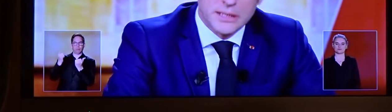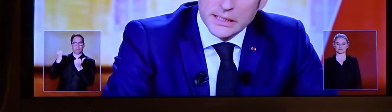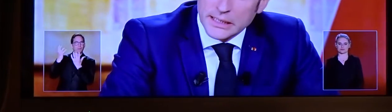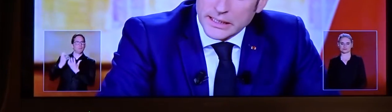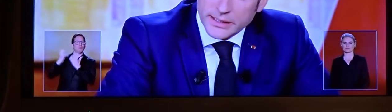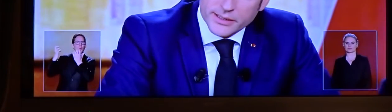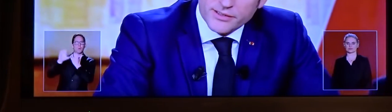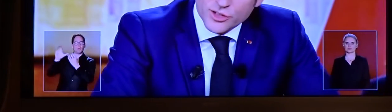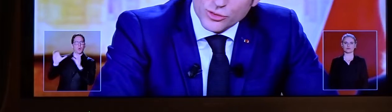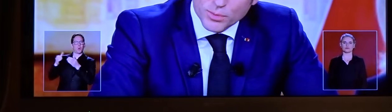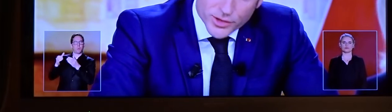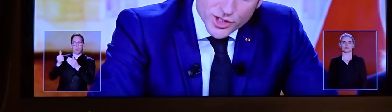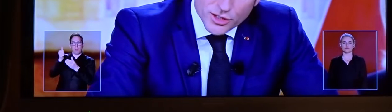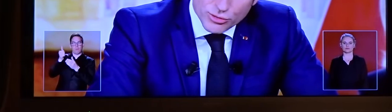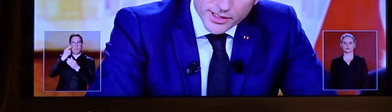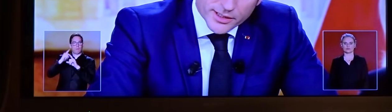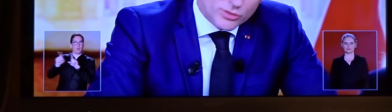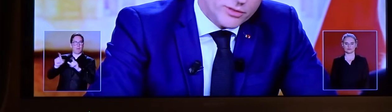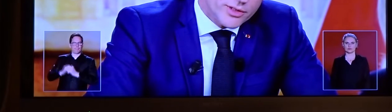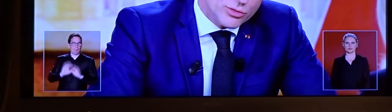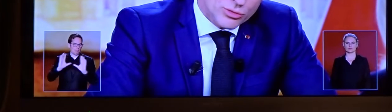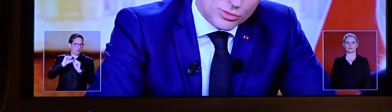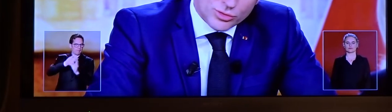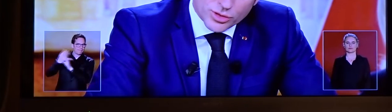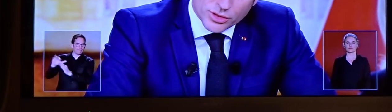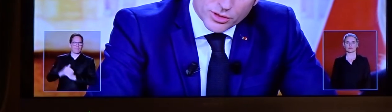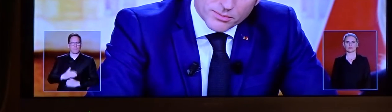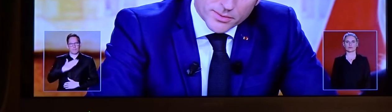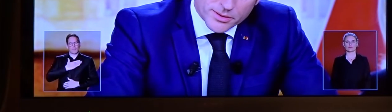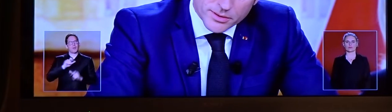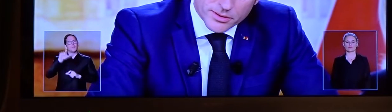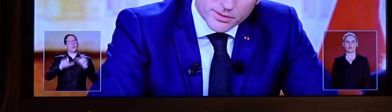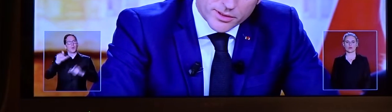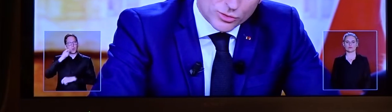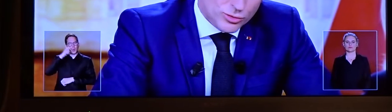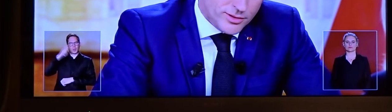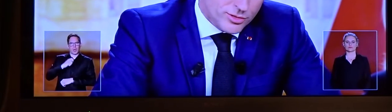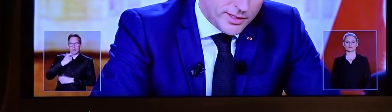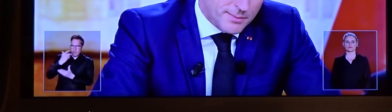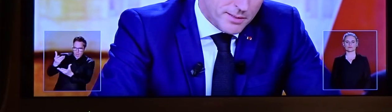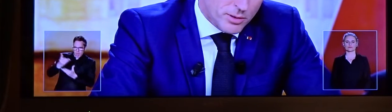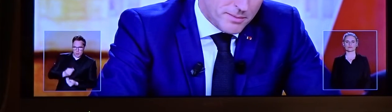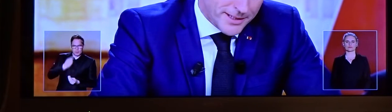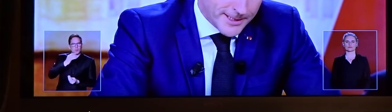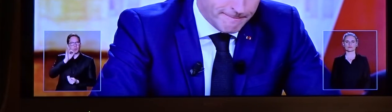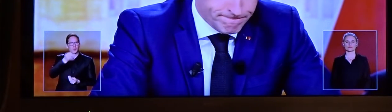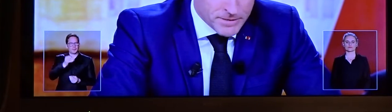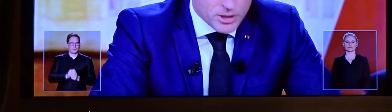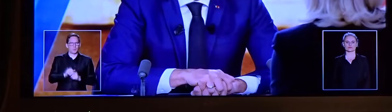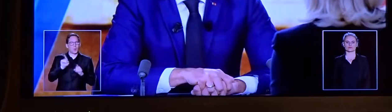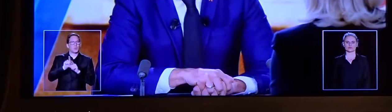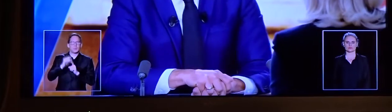parenthèse. Qu'il s'agisse de protéger les Ukrainiens quand ils viennent sur notre sol, comme des sanctions additionnelles après le premier